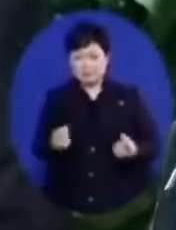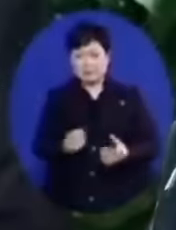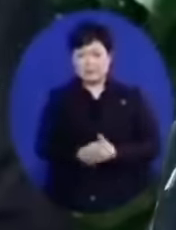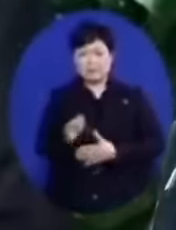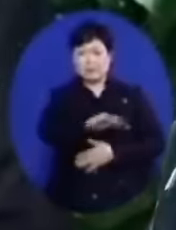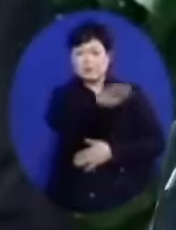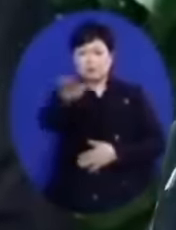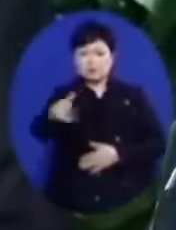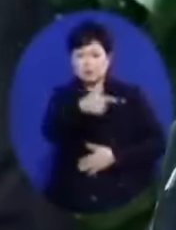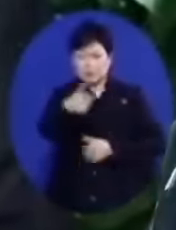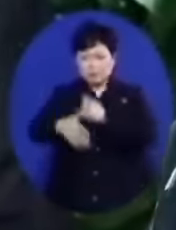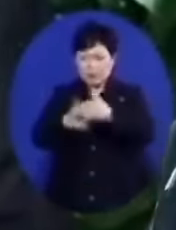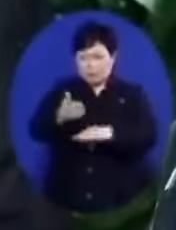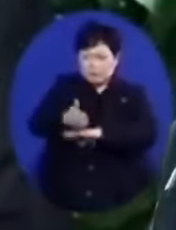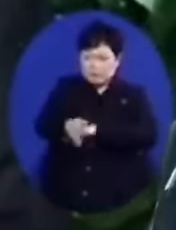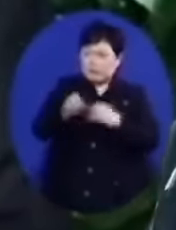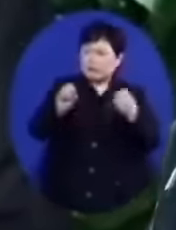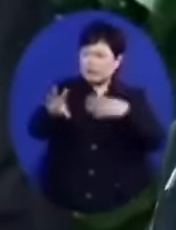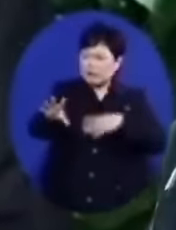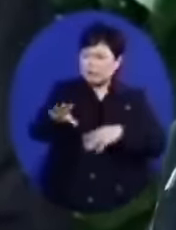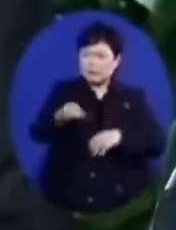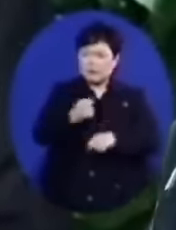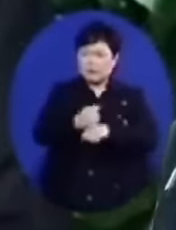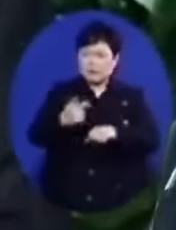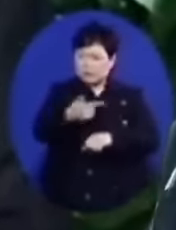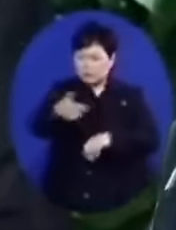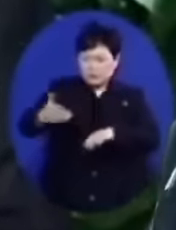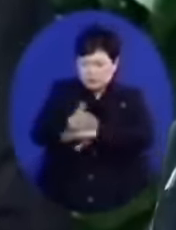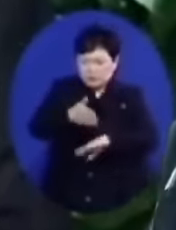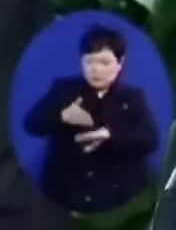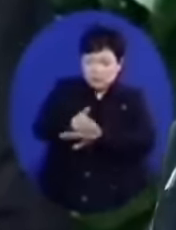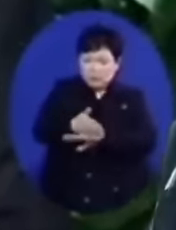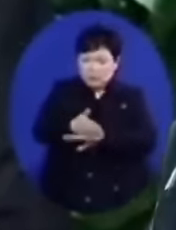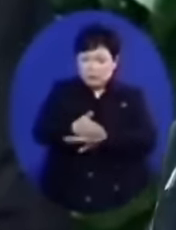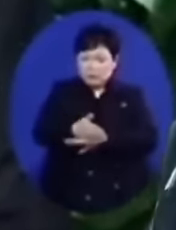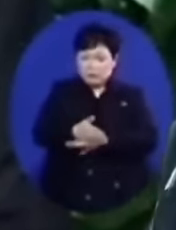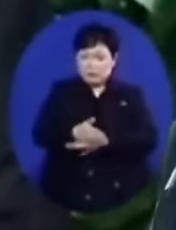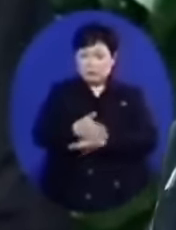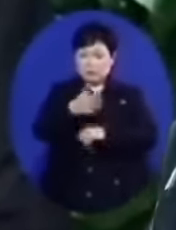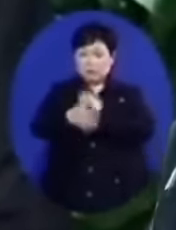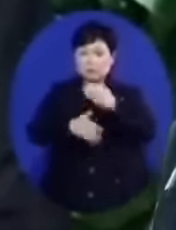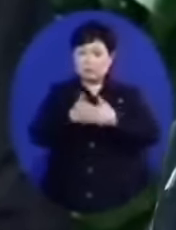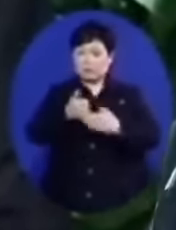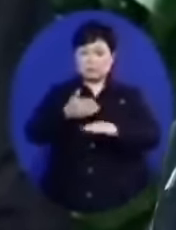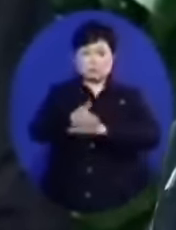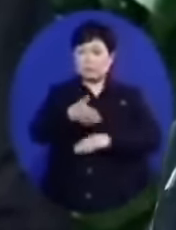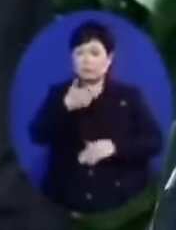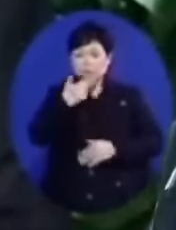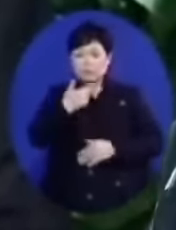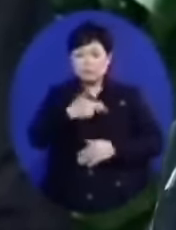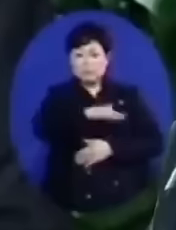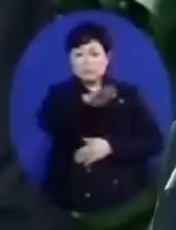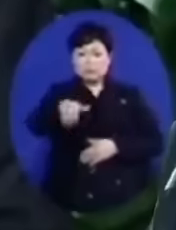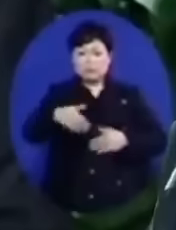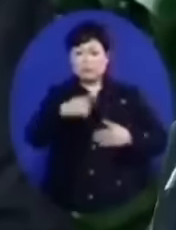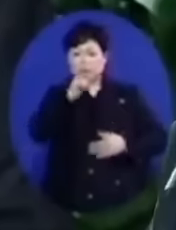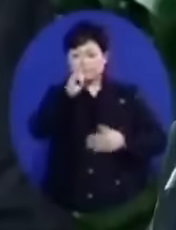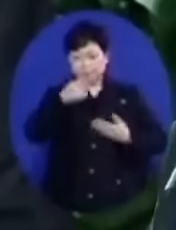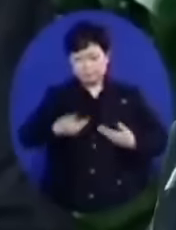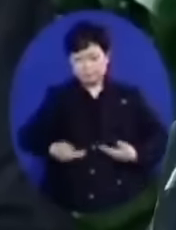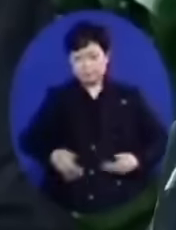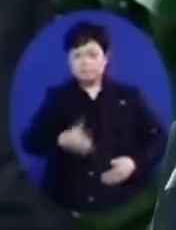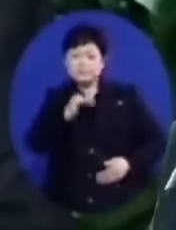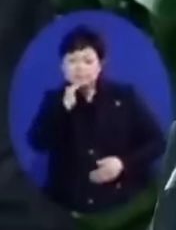우리는 너무 하나님 늦게 대답한다, 너무 늦게 응답한다지만 하나님 계획이 다 계셔요. 우리는 잠잠히 기다리며 생각과